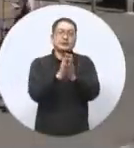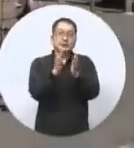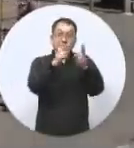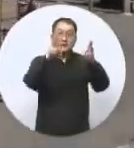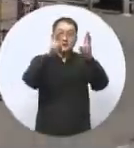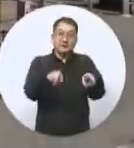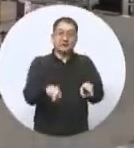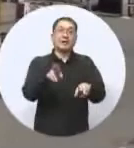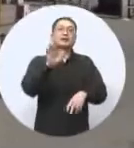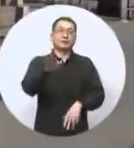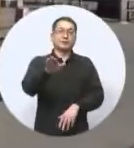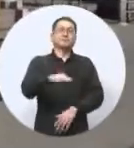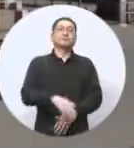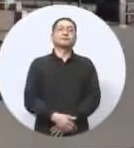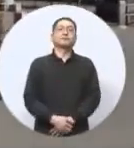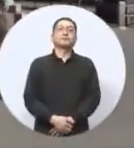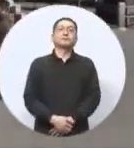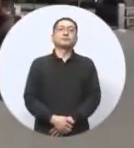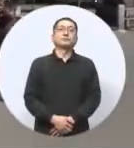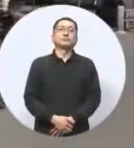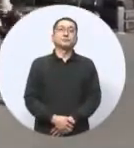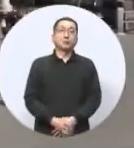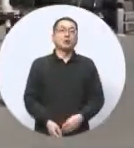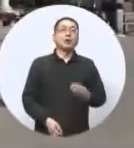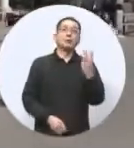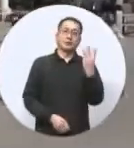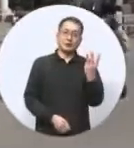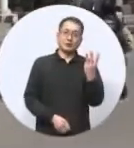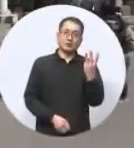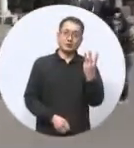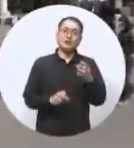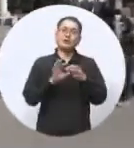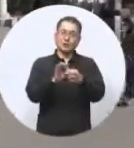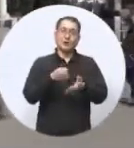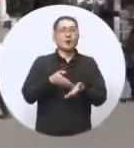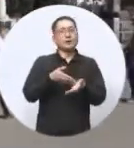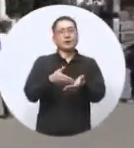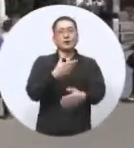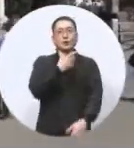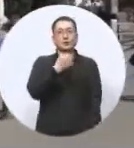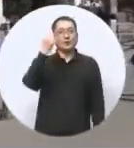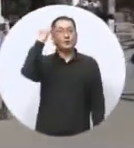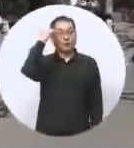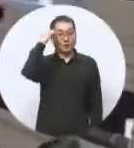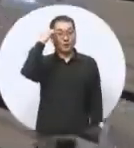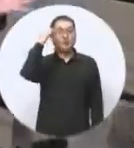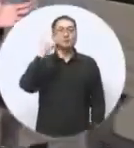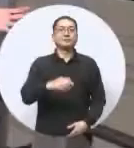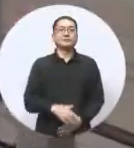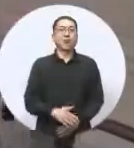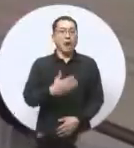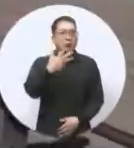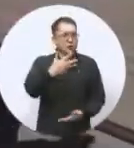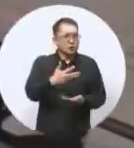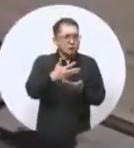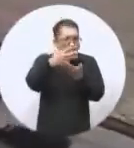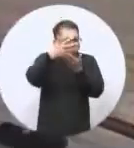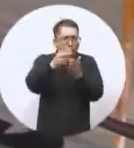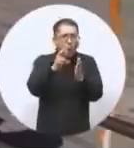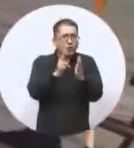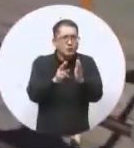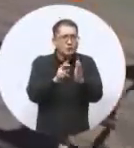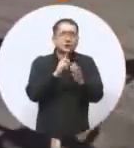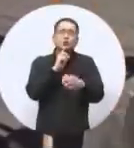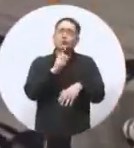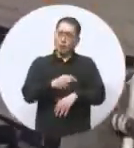はまあ、あの3つのことについてね、ちょっとお話ししてみたいなと思います。 はい、その八王子っていうの